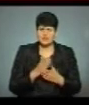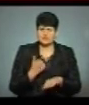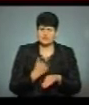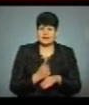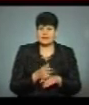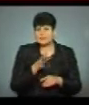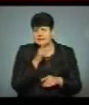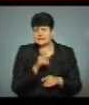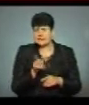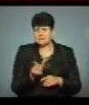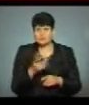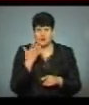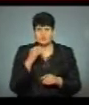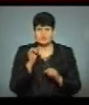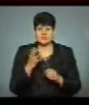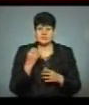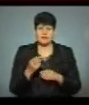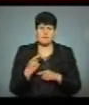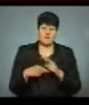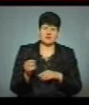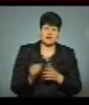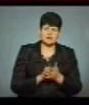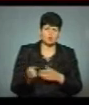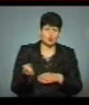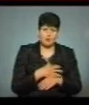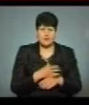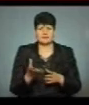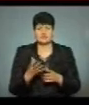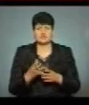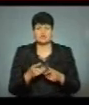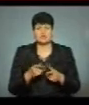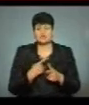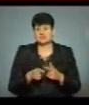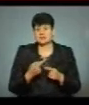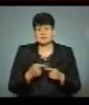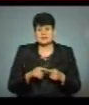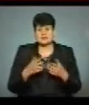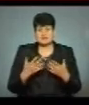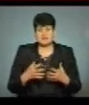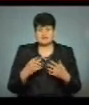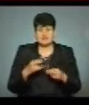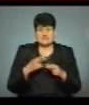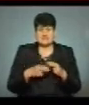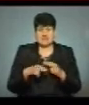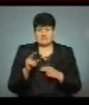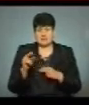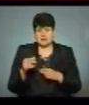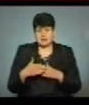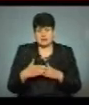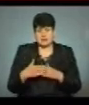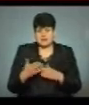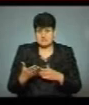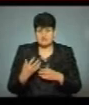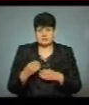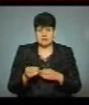коли можна ще завертати документи, таке інше, чи в принципі це вже якісь кінцеві дати, ми до них наблизилися